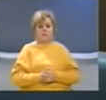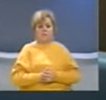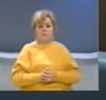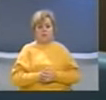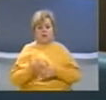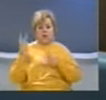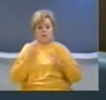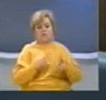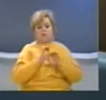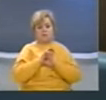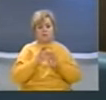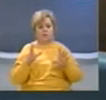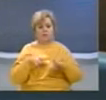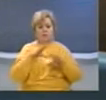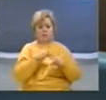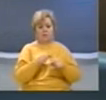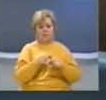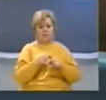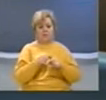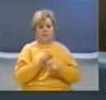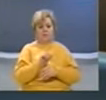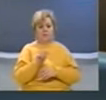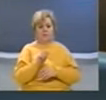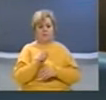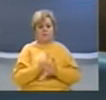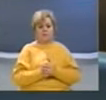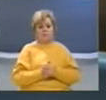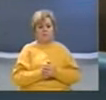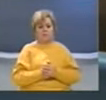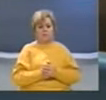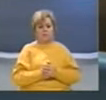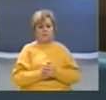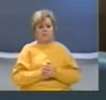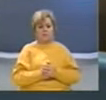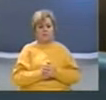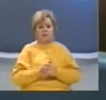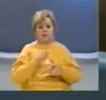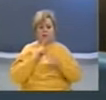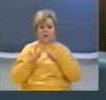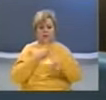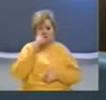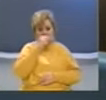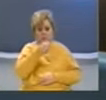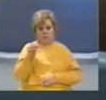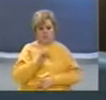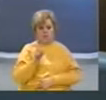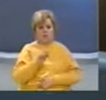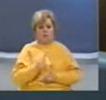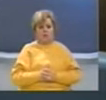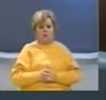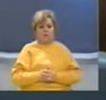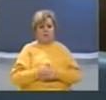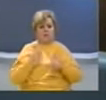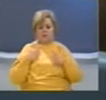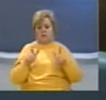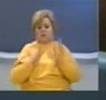Investitorët nuk vinë me investu milionësha kapitale me bisedu me nivele lokale. Më lejoni ta marr